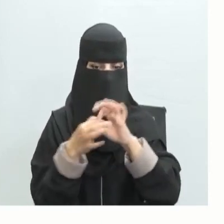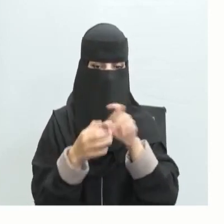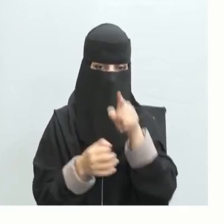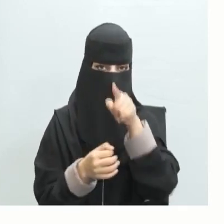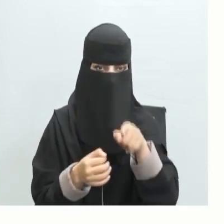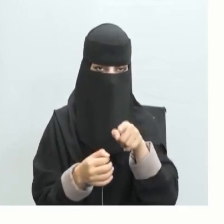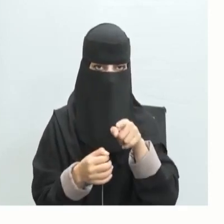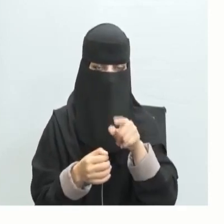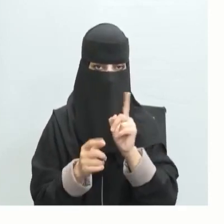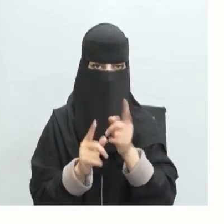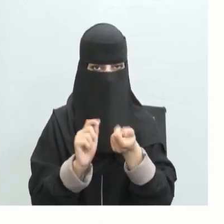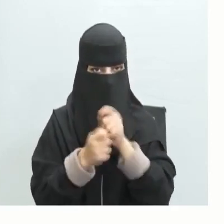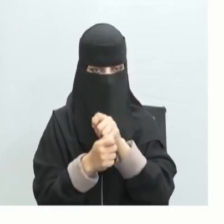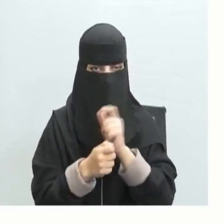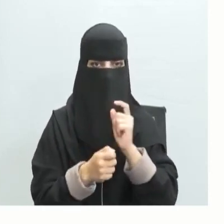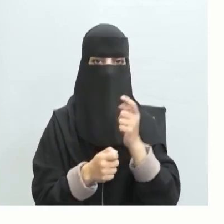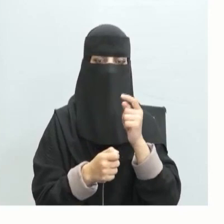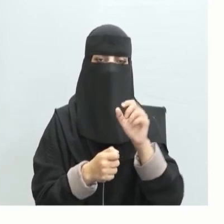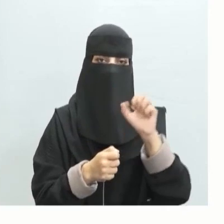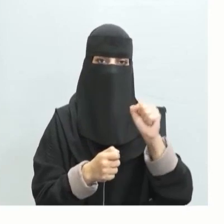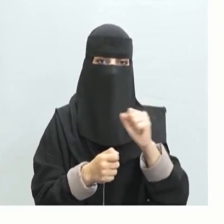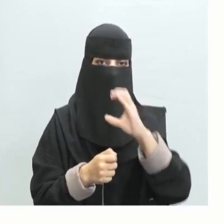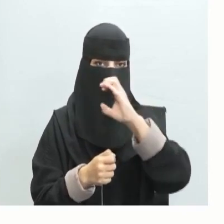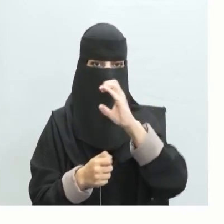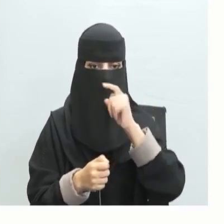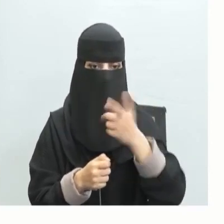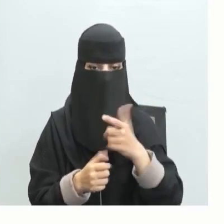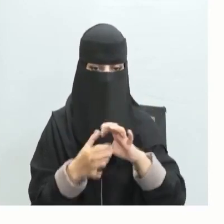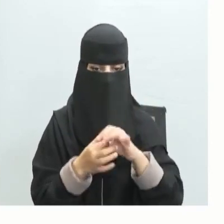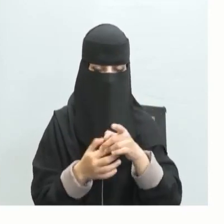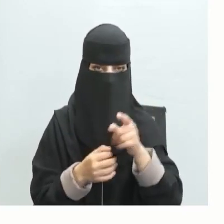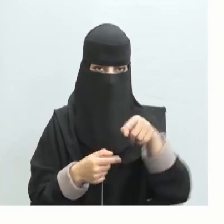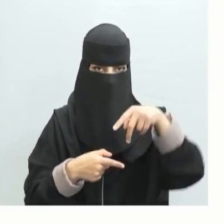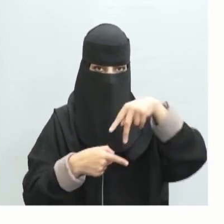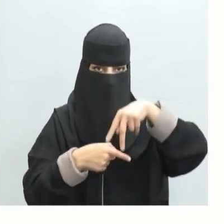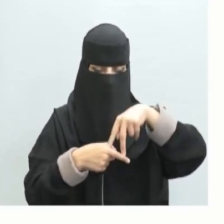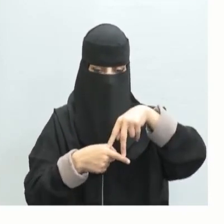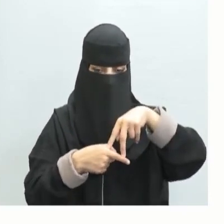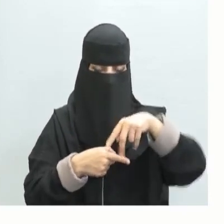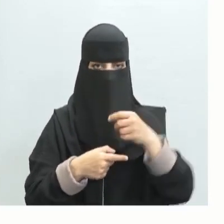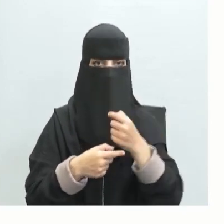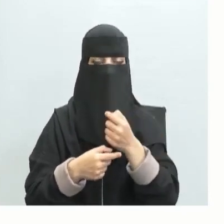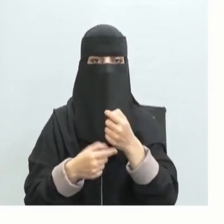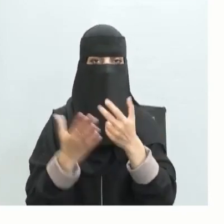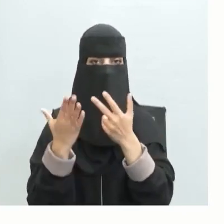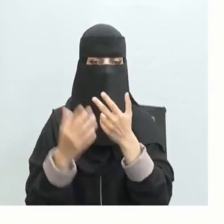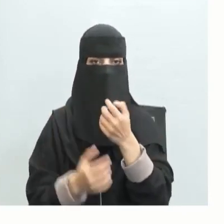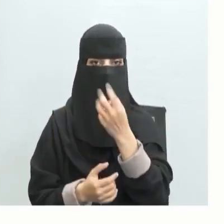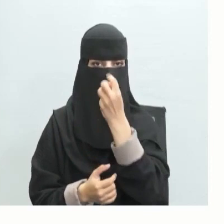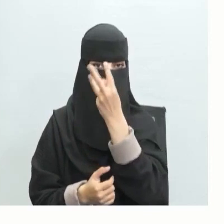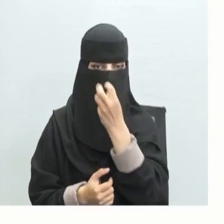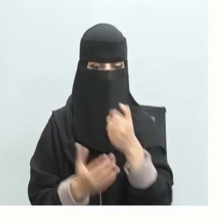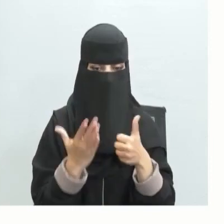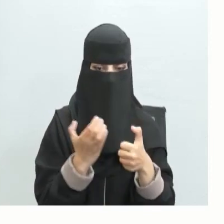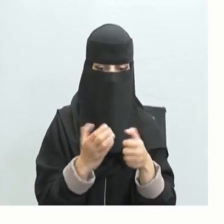الاي والسي عفوا في علاقه تربط بينهم هذا المثلث ال 60 يعتبر نصف